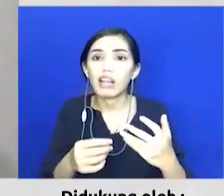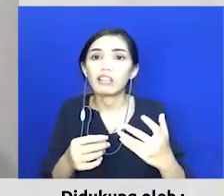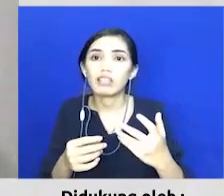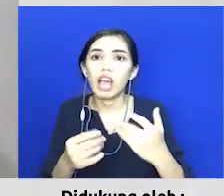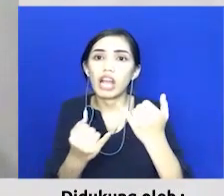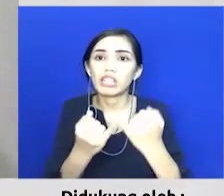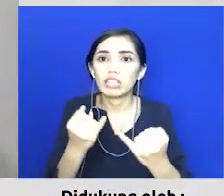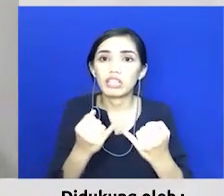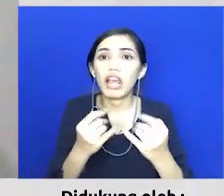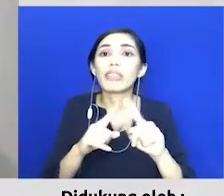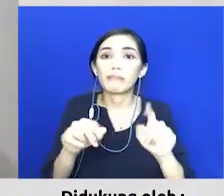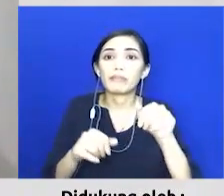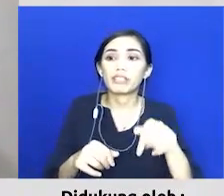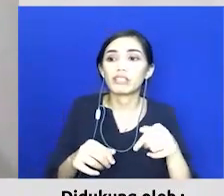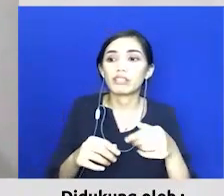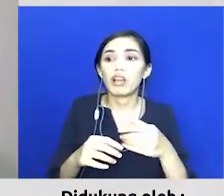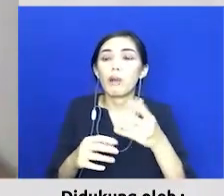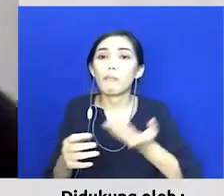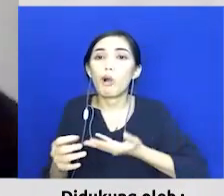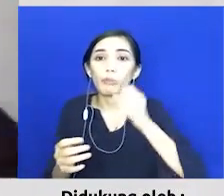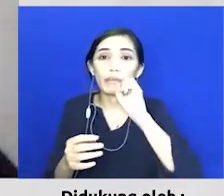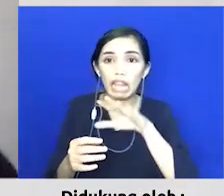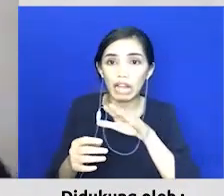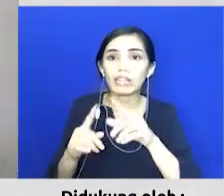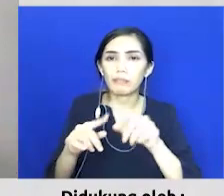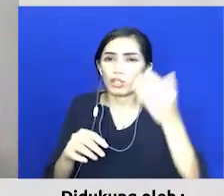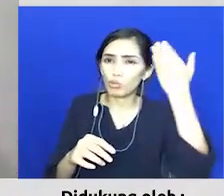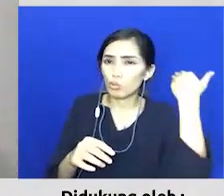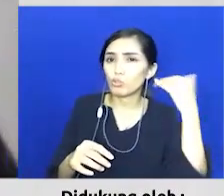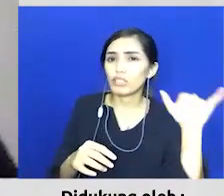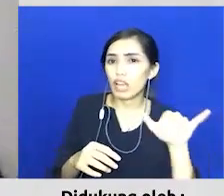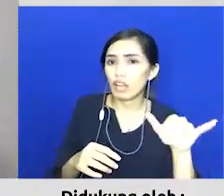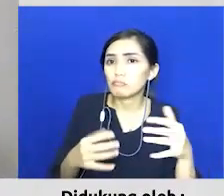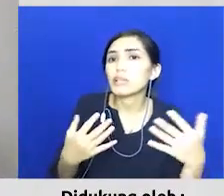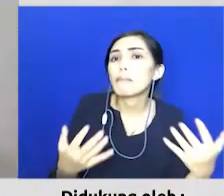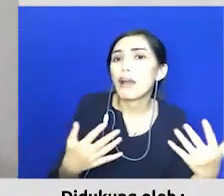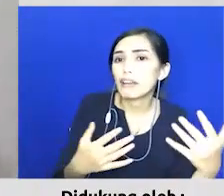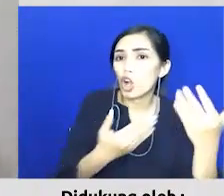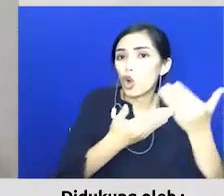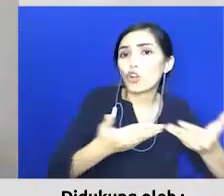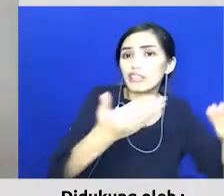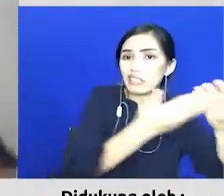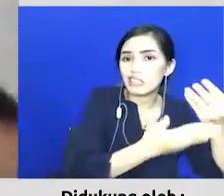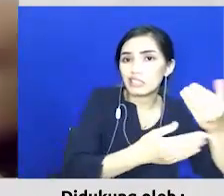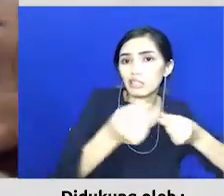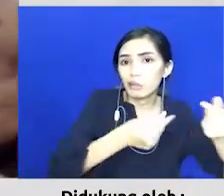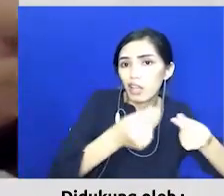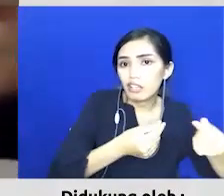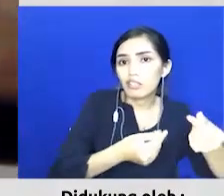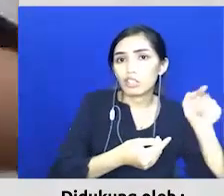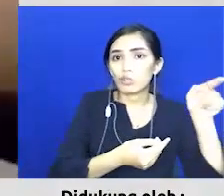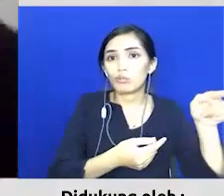Pak Usmar, Pak Alwi, Asrul Sani dan teman-teman waktu itu membikin film gitu, belum ada kali industri juga ya kan pada saat itu gitu. Tapi kok